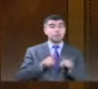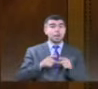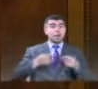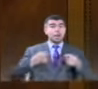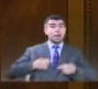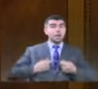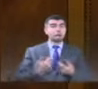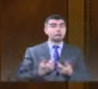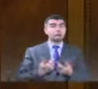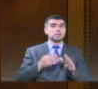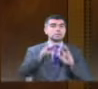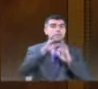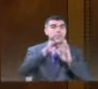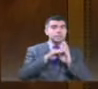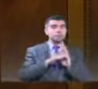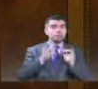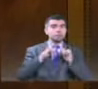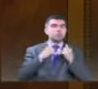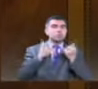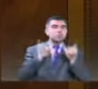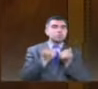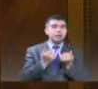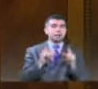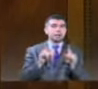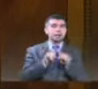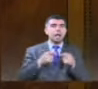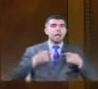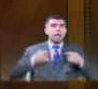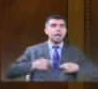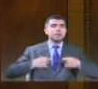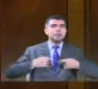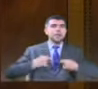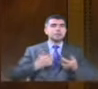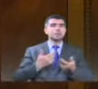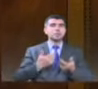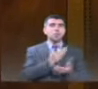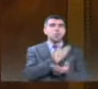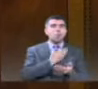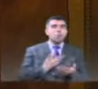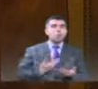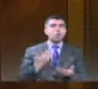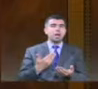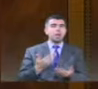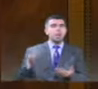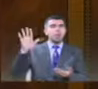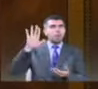اللجان العليا المشتركه مع رؤساء الحكومات والوزراء الاوائل ديال الدول